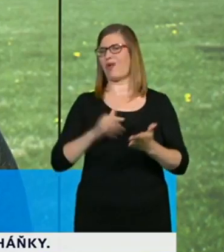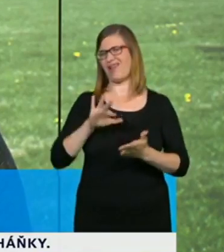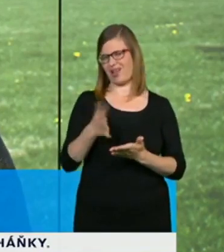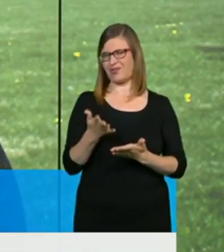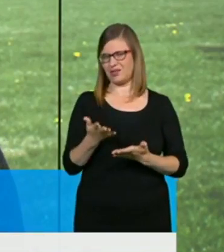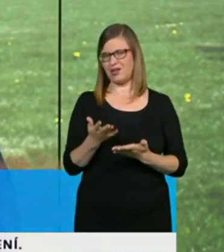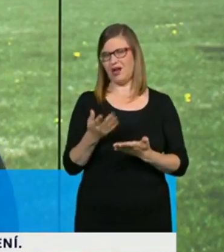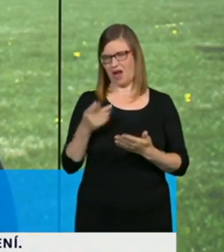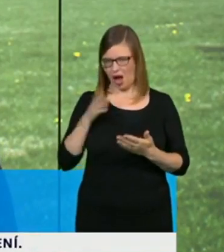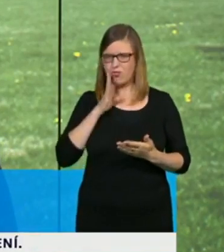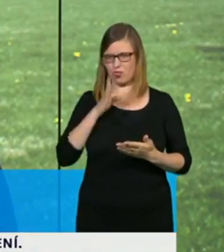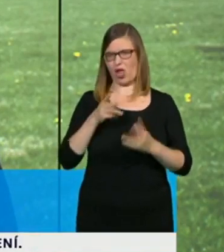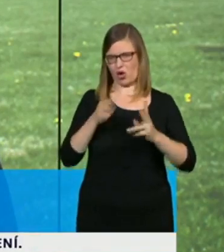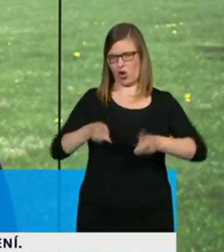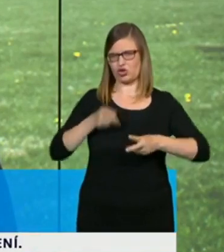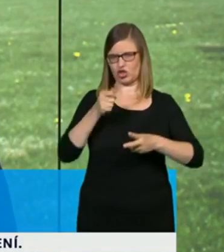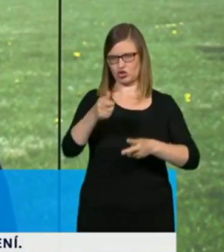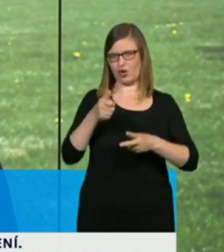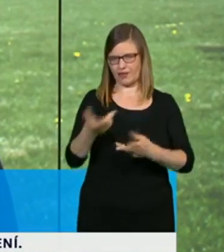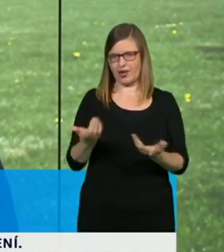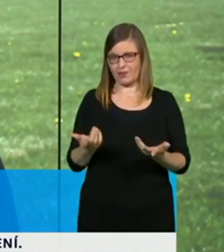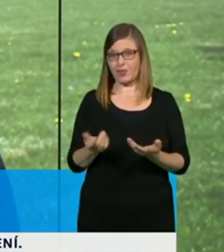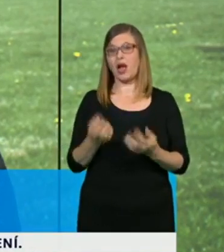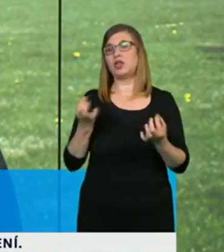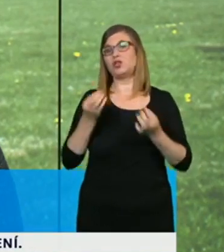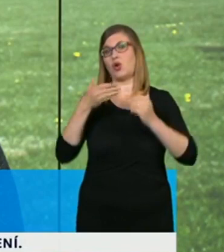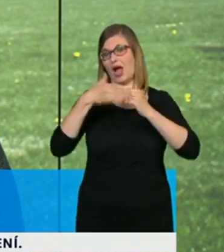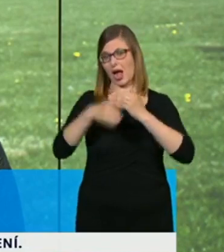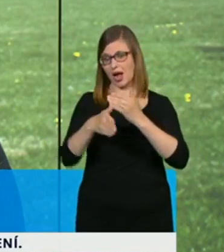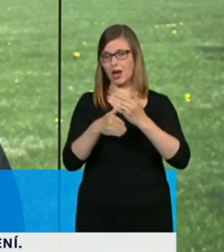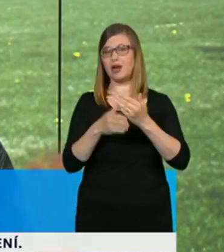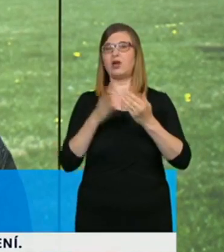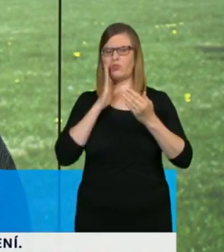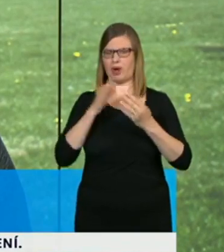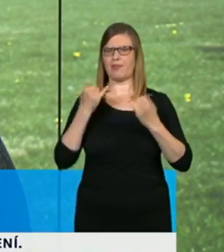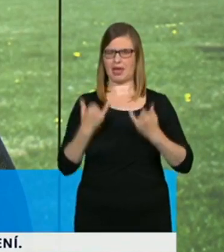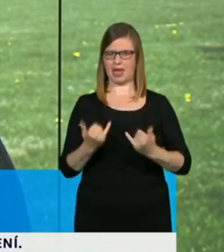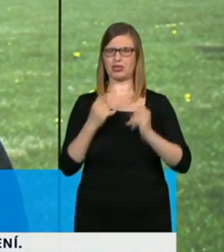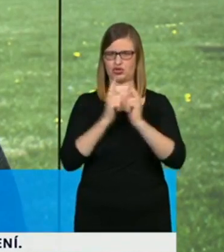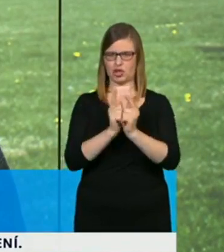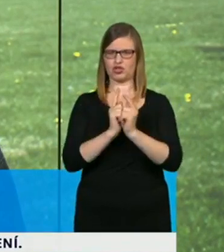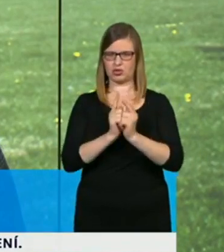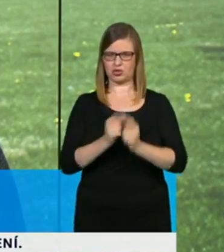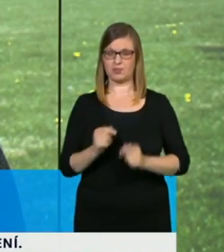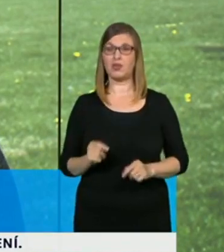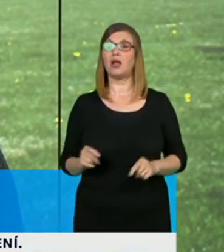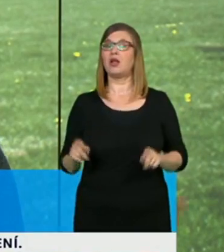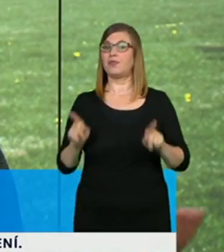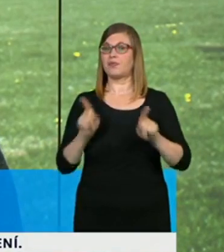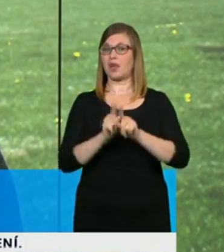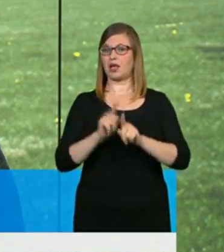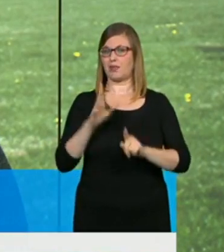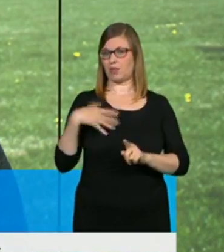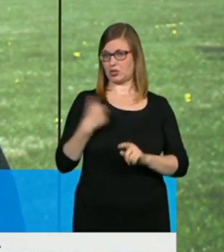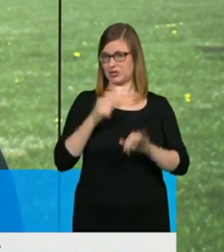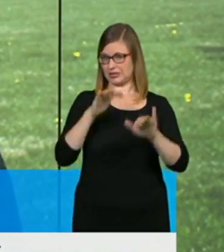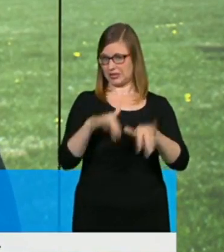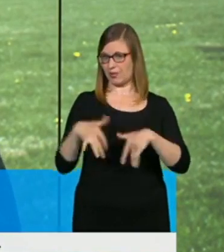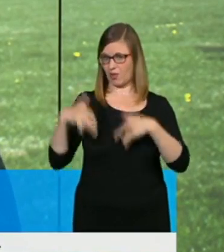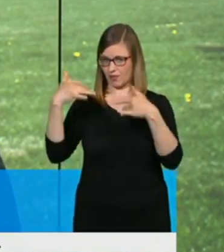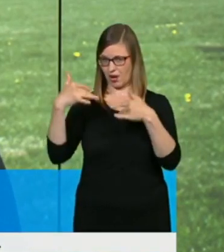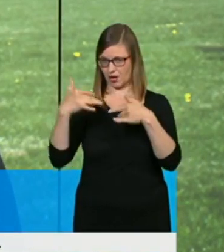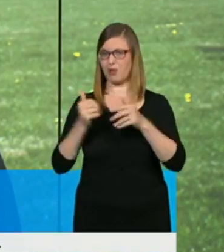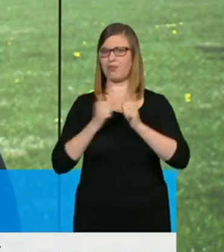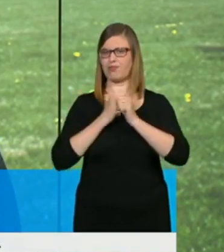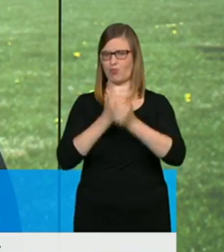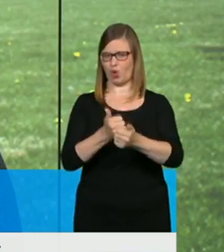nepadl, budeme to řešit, poslanecká sněmovna by podle předběžného, tak jak návrhu, tak jak jsme se